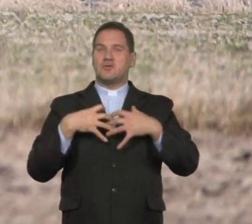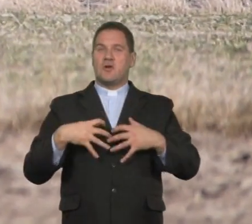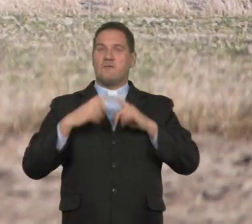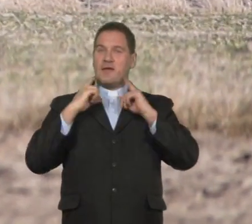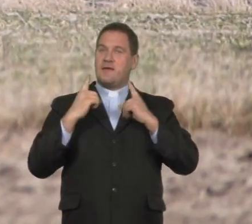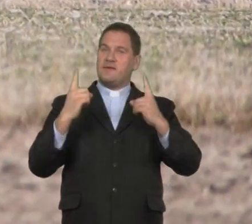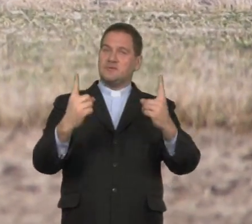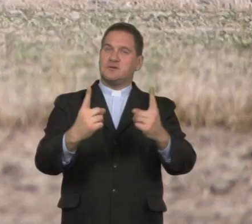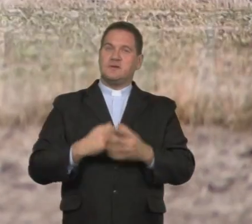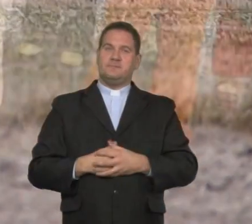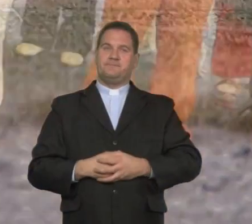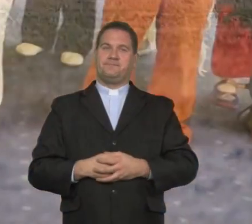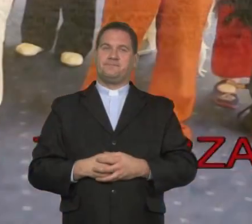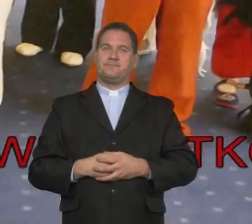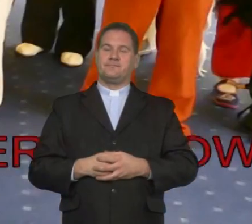Zwierzątkowo!